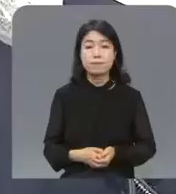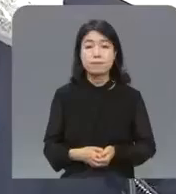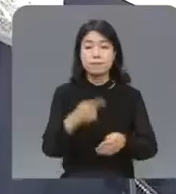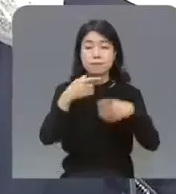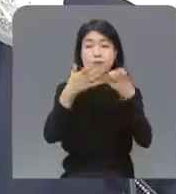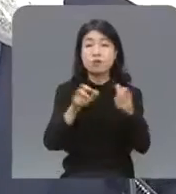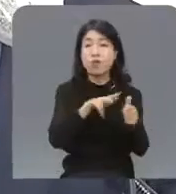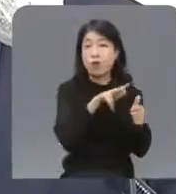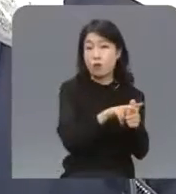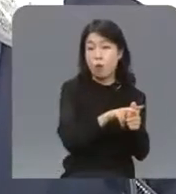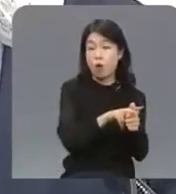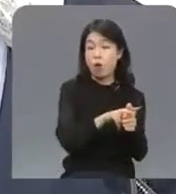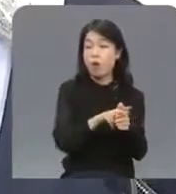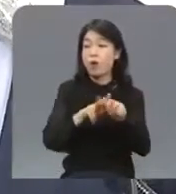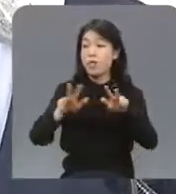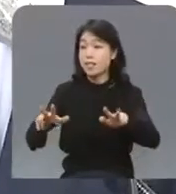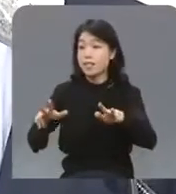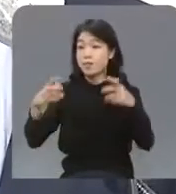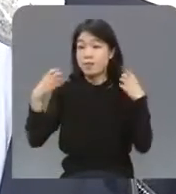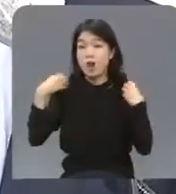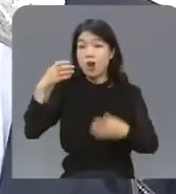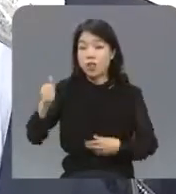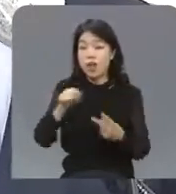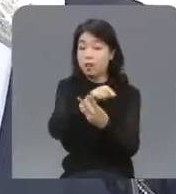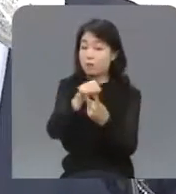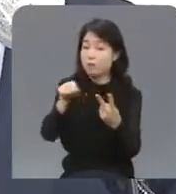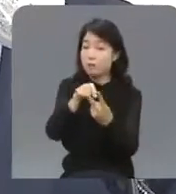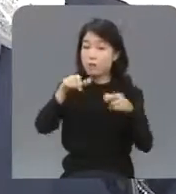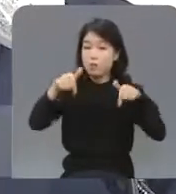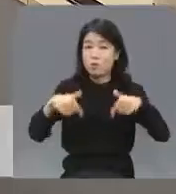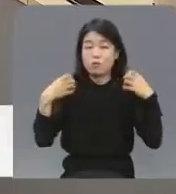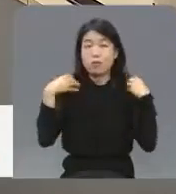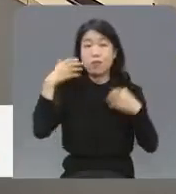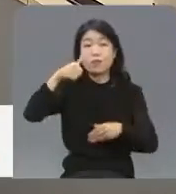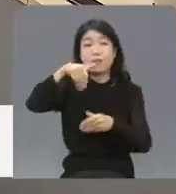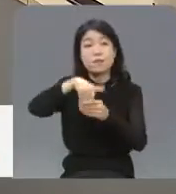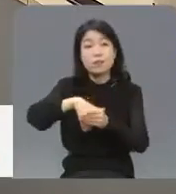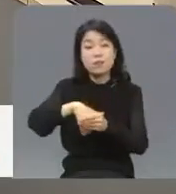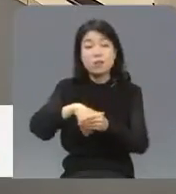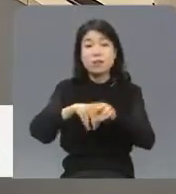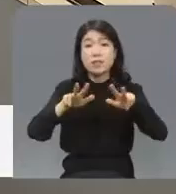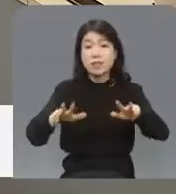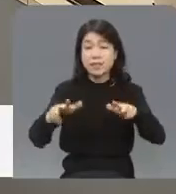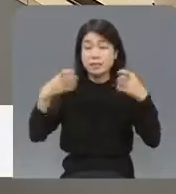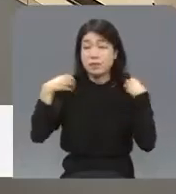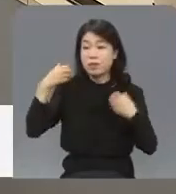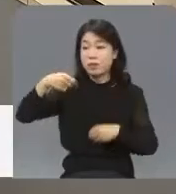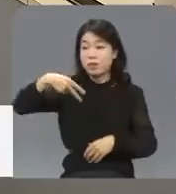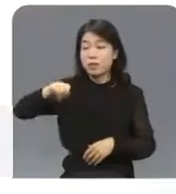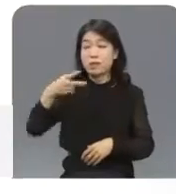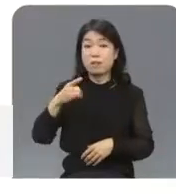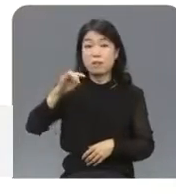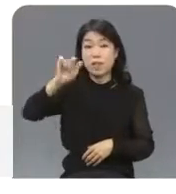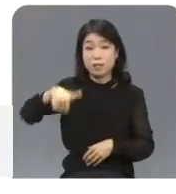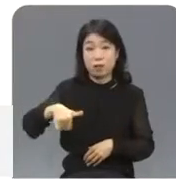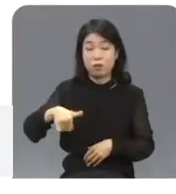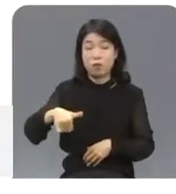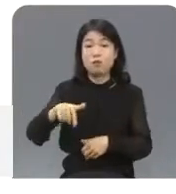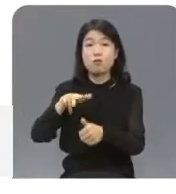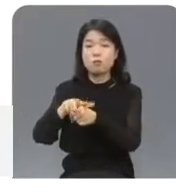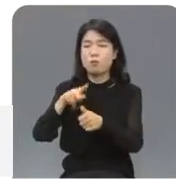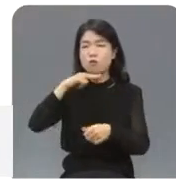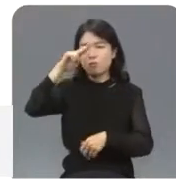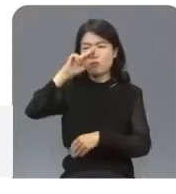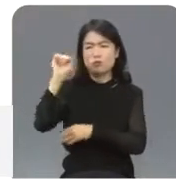민주당 후보냐, 현직 청장이냐. 광주 서구청장 선거는 현직 청장인 서대석 후보가